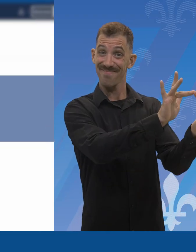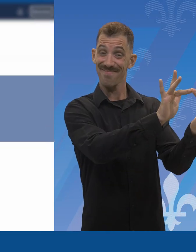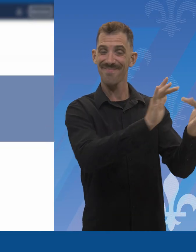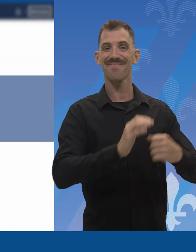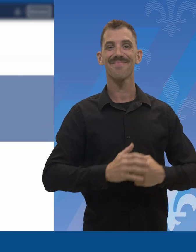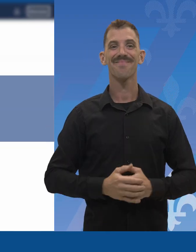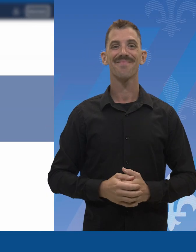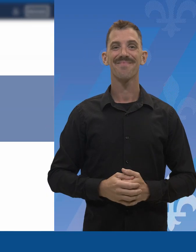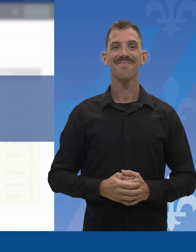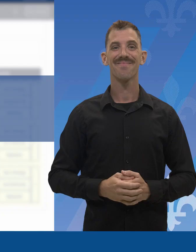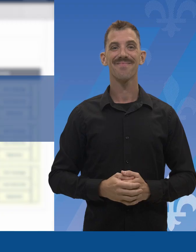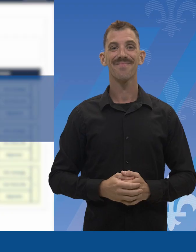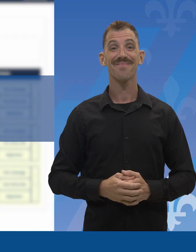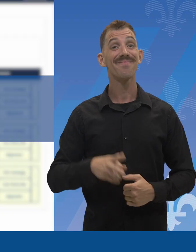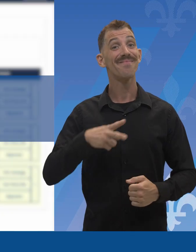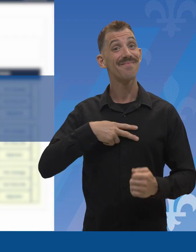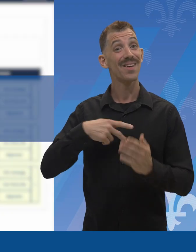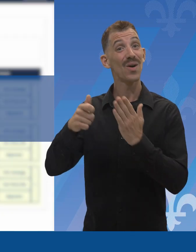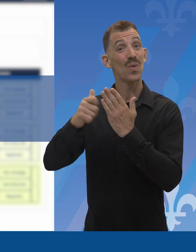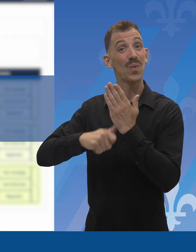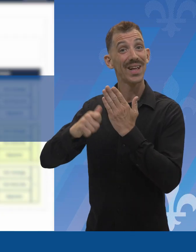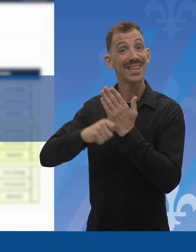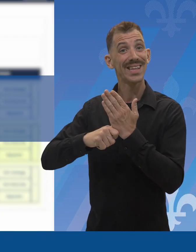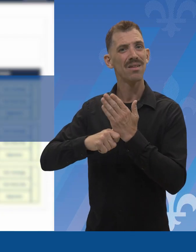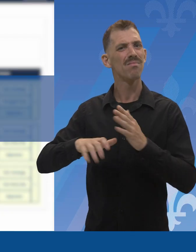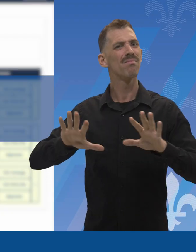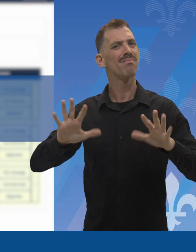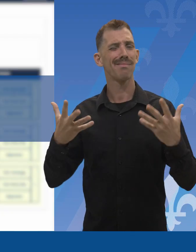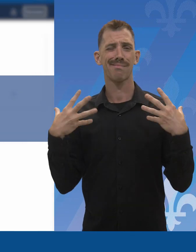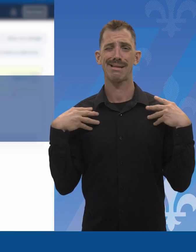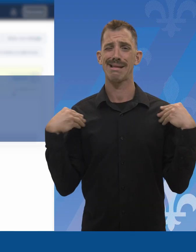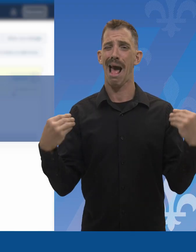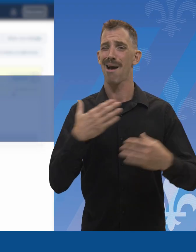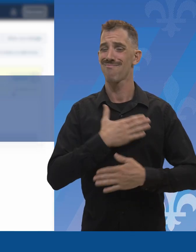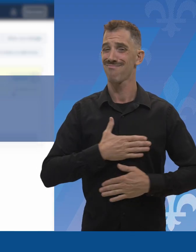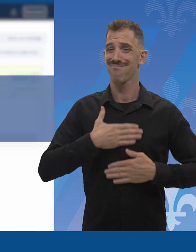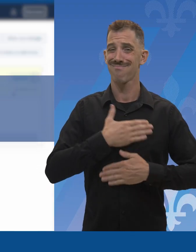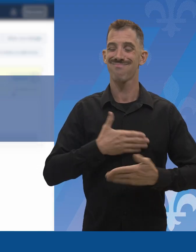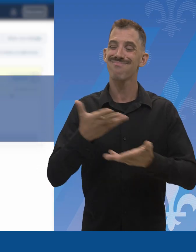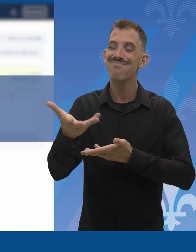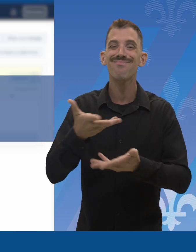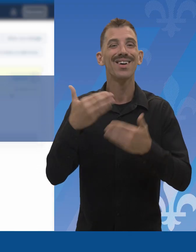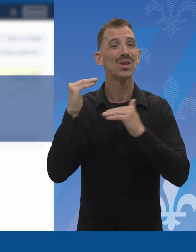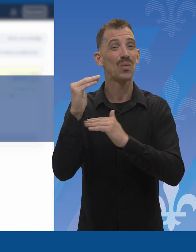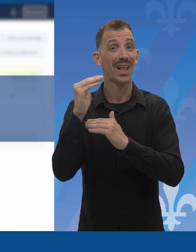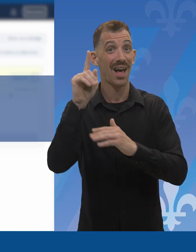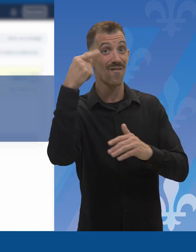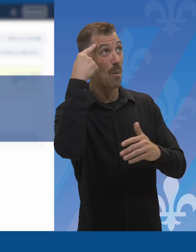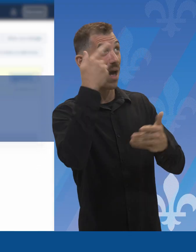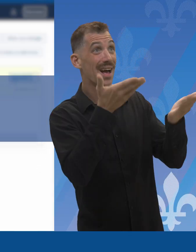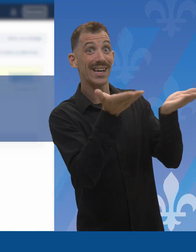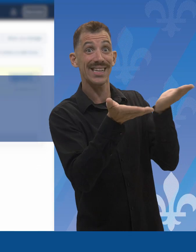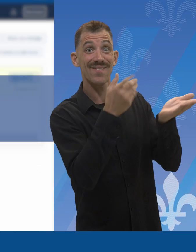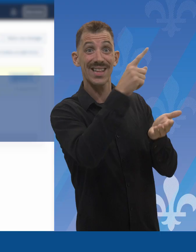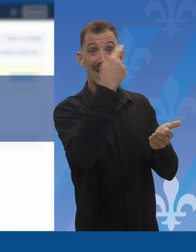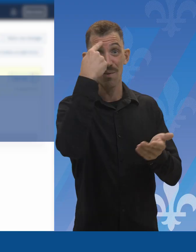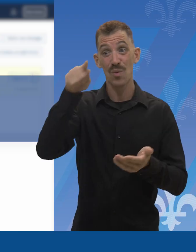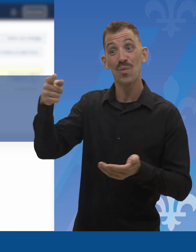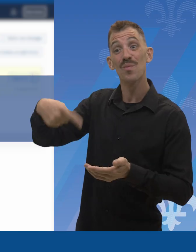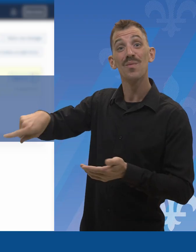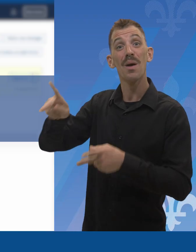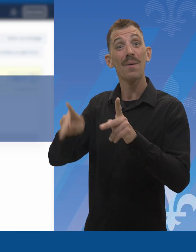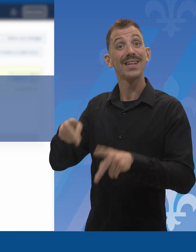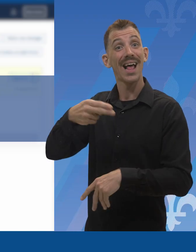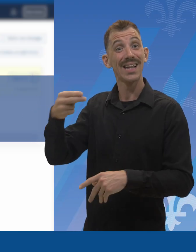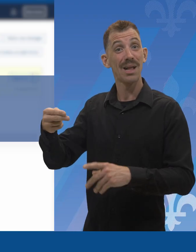des personnes handicapées du Québec. Mon dossier représente une façon simple, conviviale et sécuritaire d'accéder à un service gouvernemental